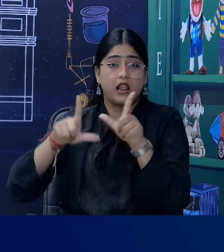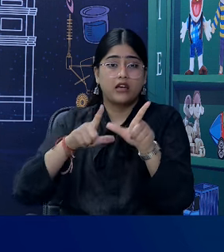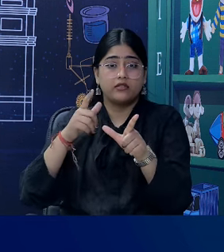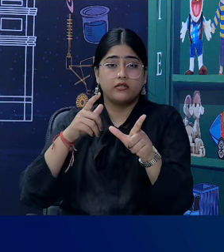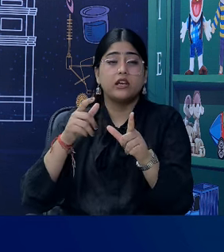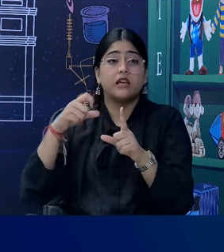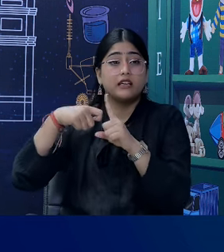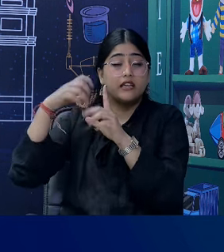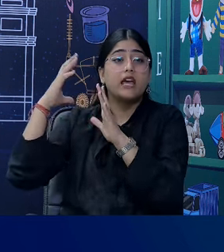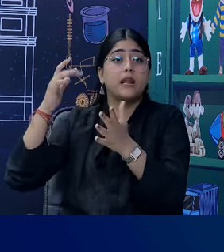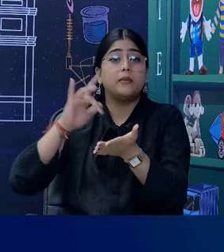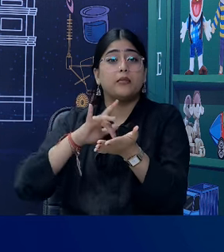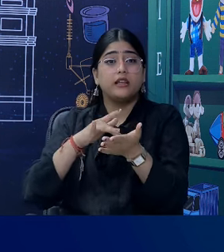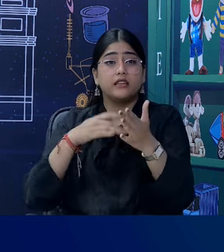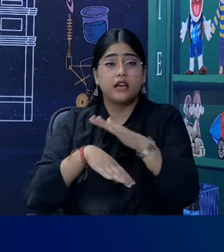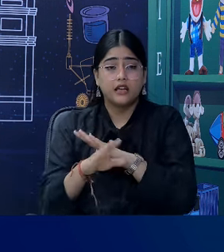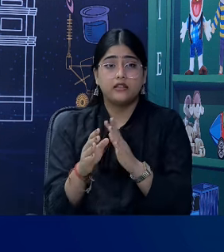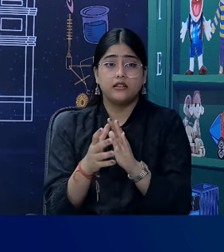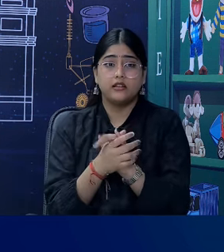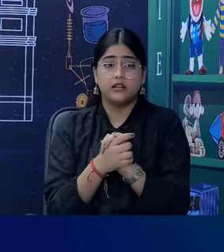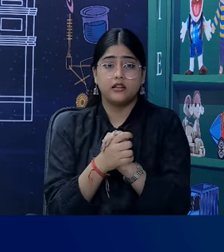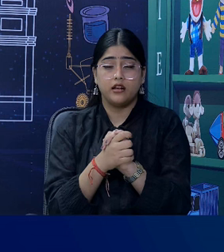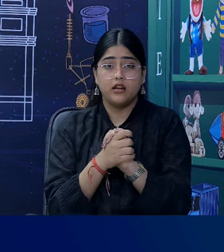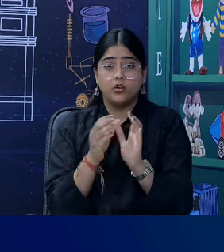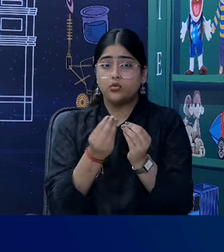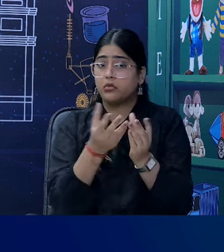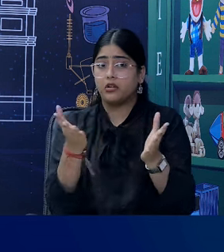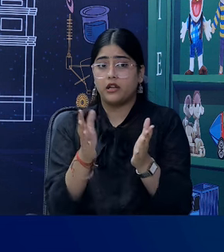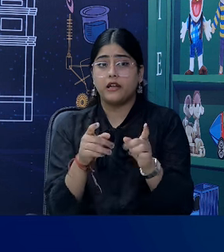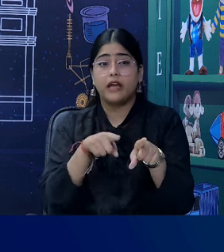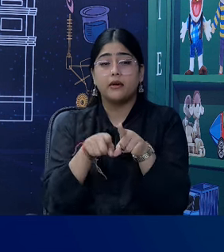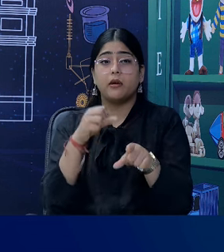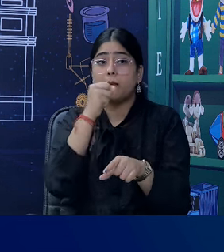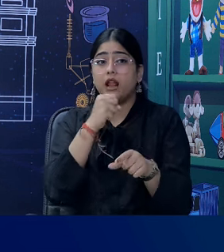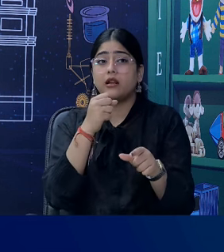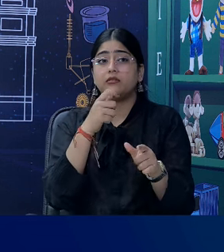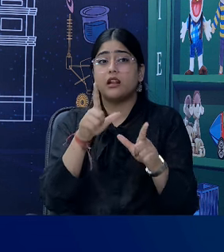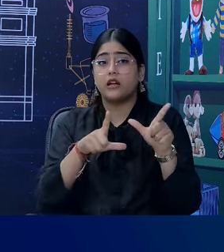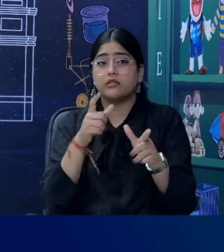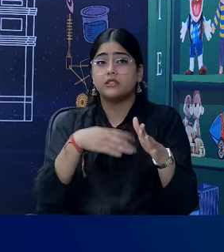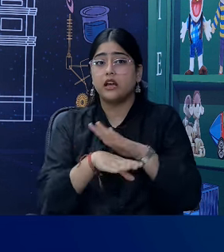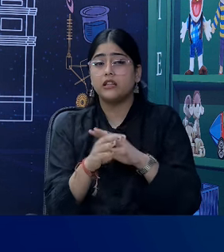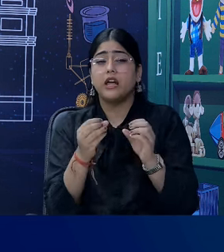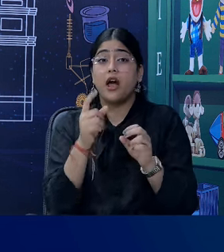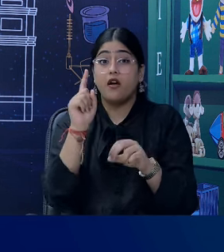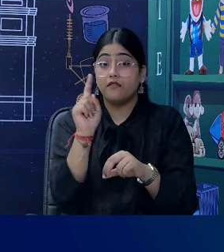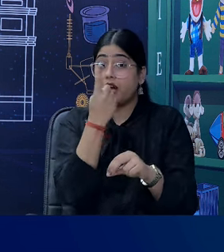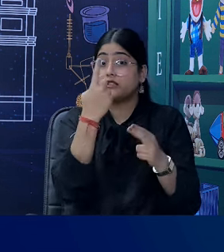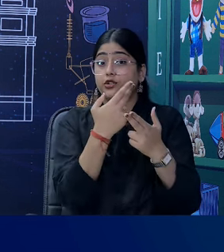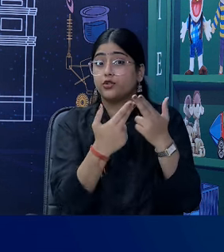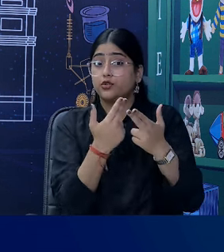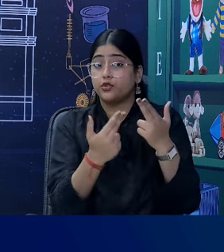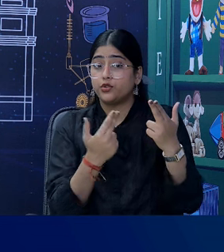सारे मलयालम भाषा की जो पहली साहित्यिक कृति थी वो 12वीं शताब्दी में मतलब बताई जाती